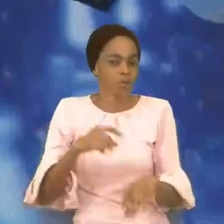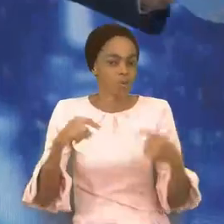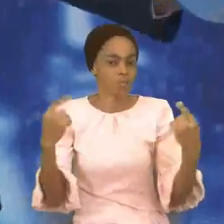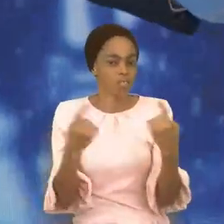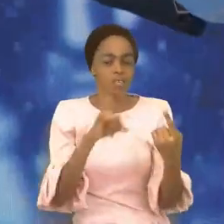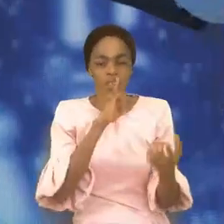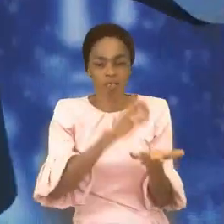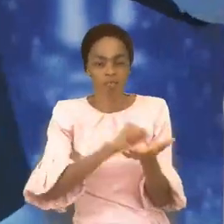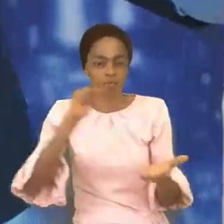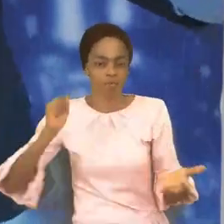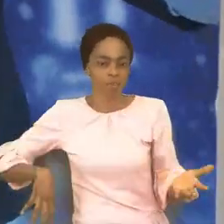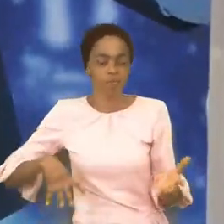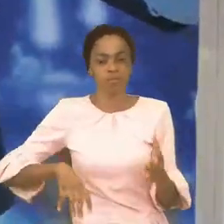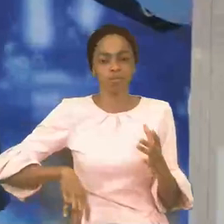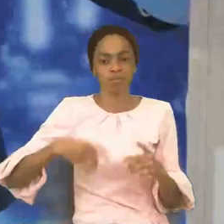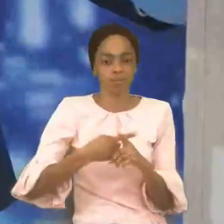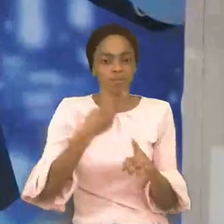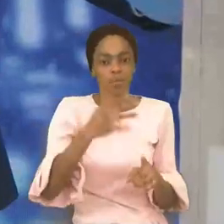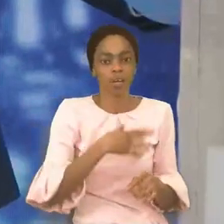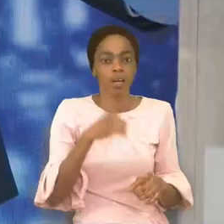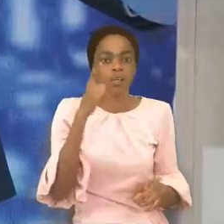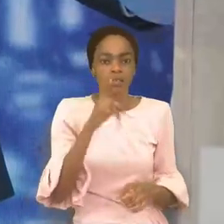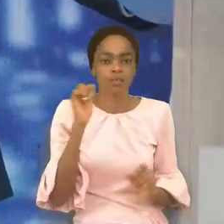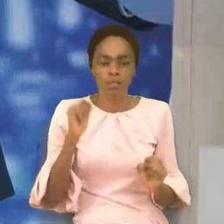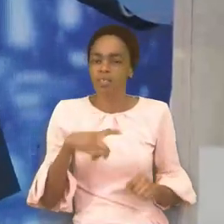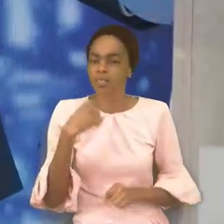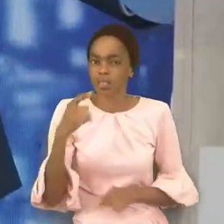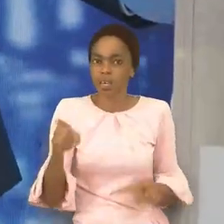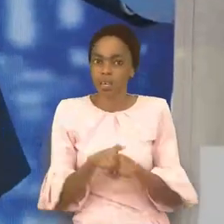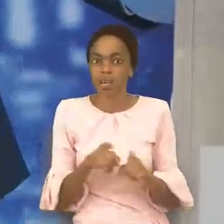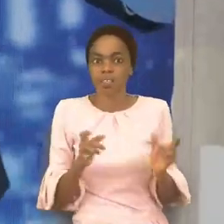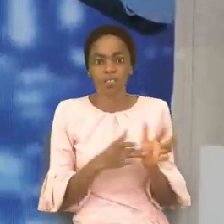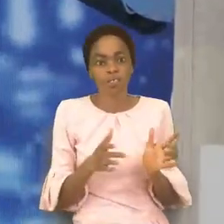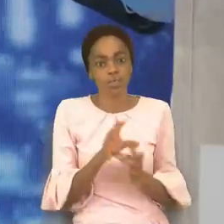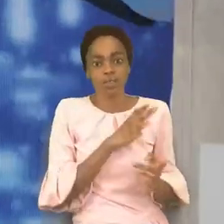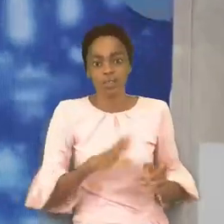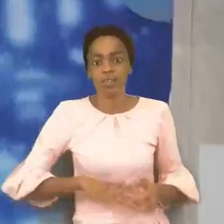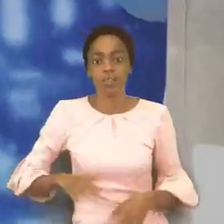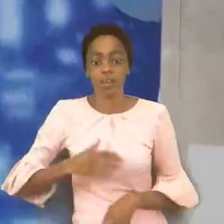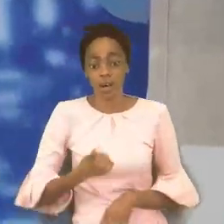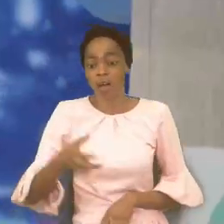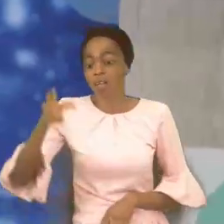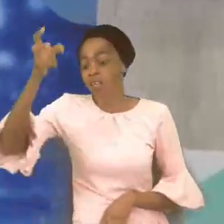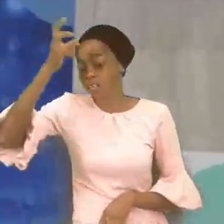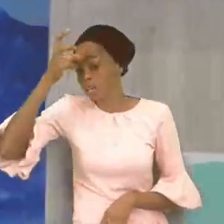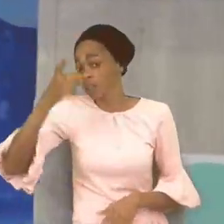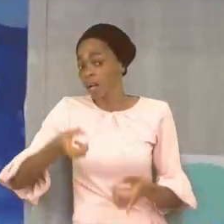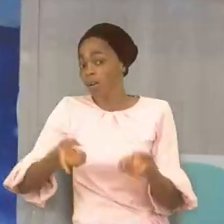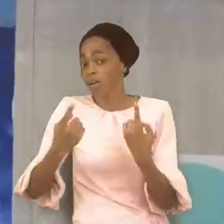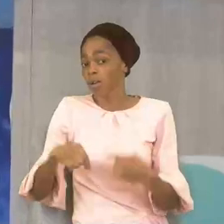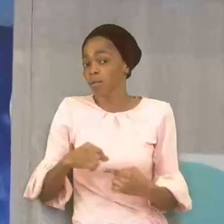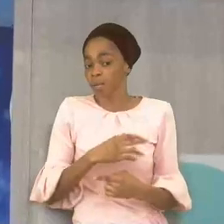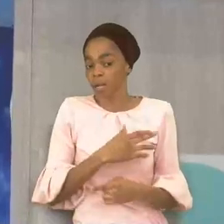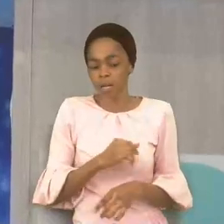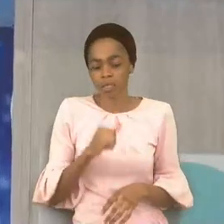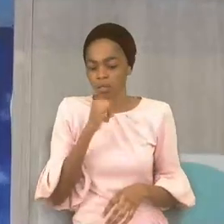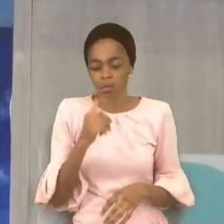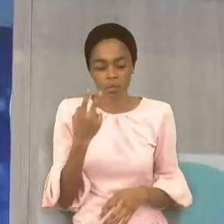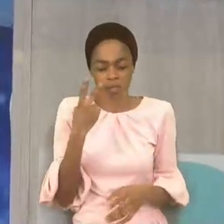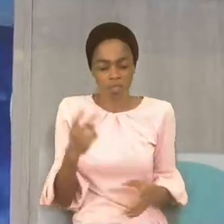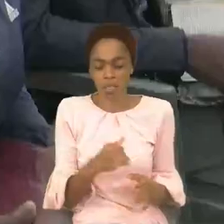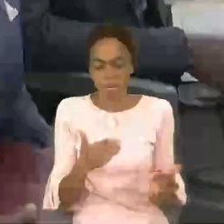pécheresse est ôtée de ta vie. Et tu pourras dire comme Christ, le prince de ce monde vient, mais il n'a